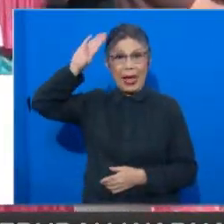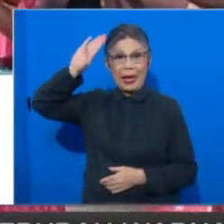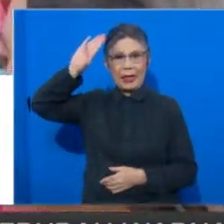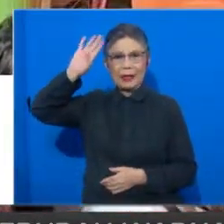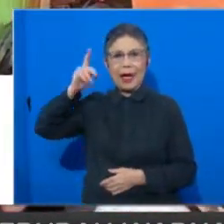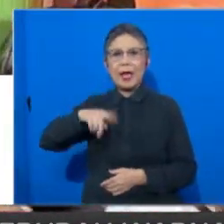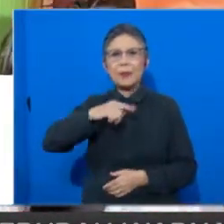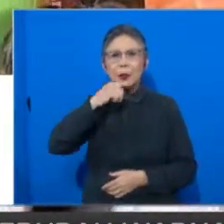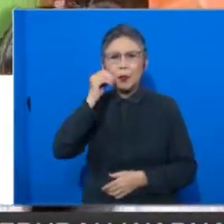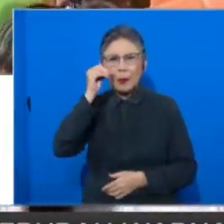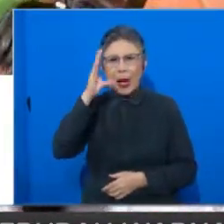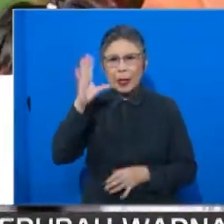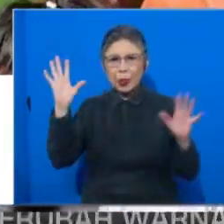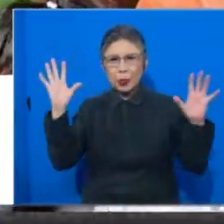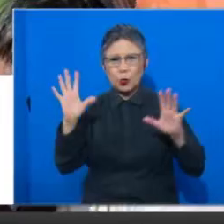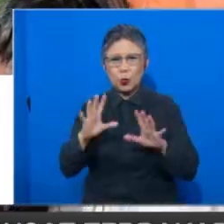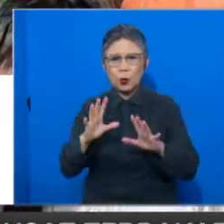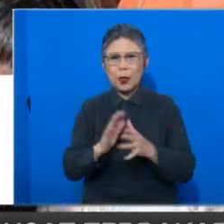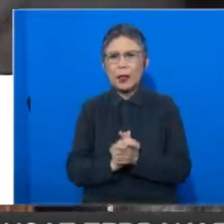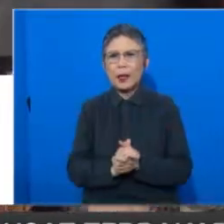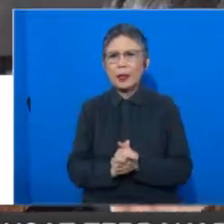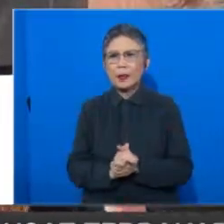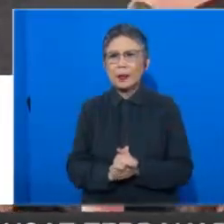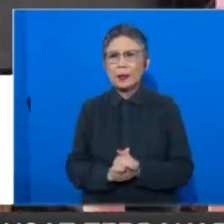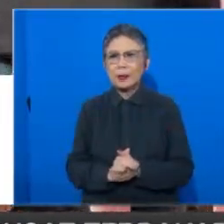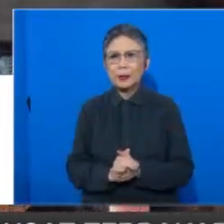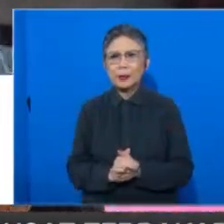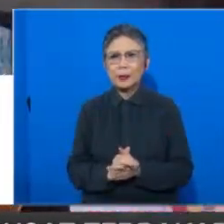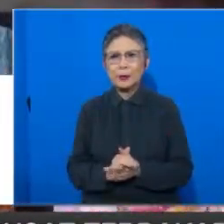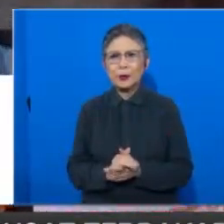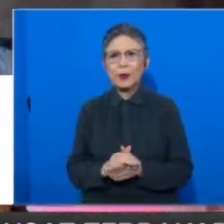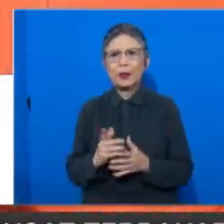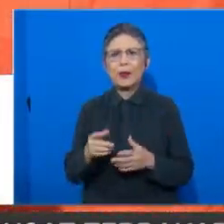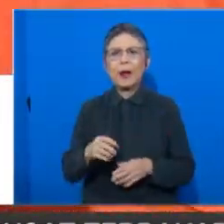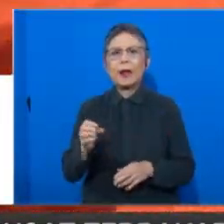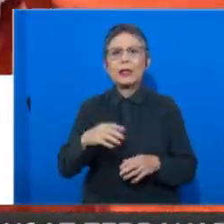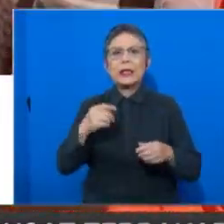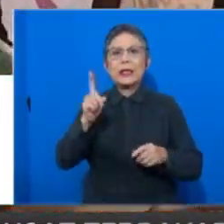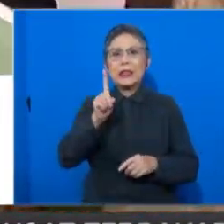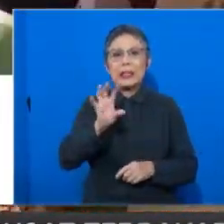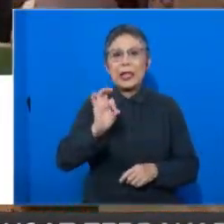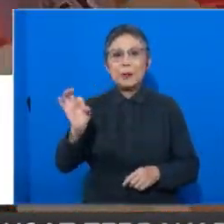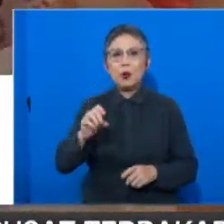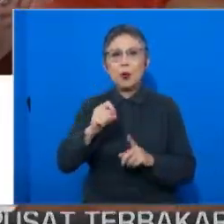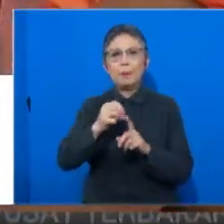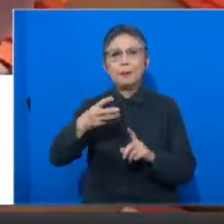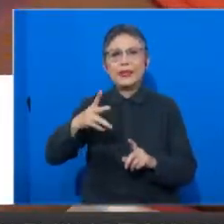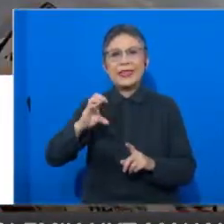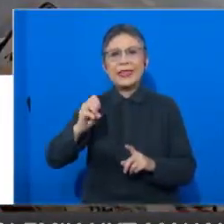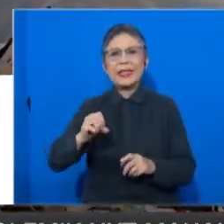Minggu pagi, ratusan orang memadati wisata Argo Blimbing di kota Blitar, Jawa Timur. Mereka mengunjungi festival 1000 pecel pincuk